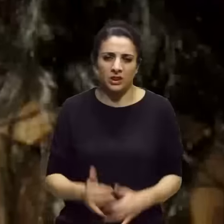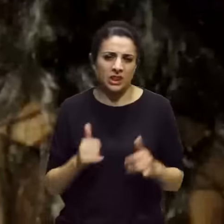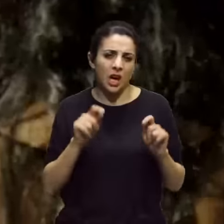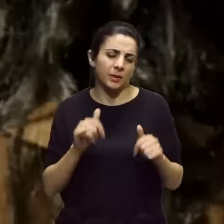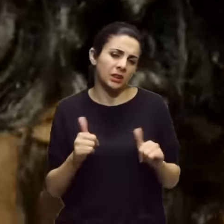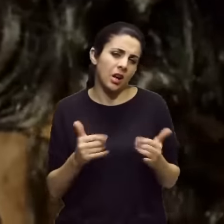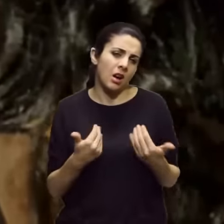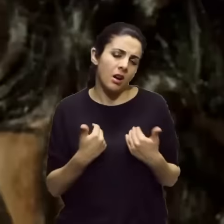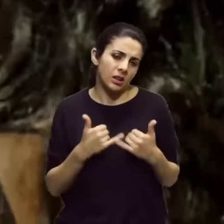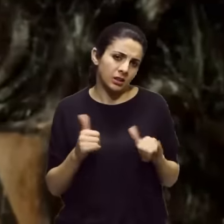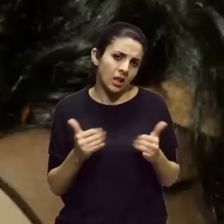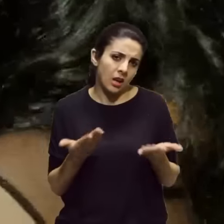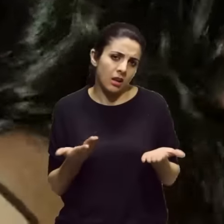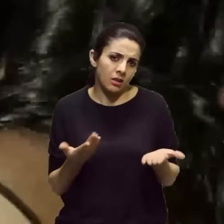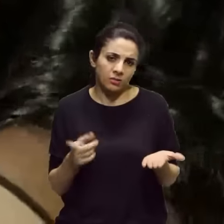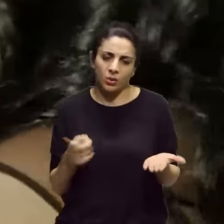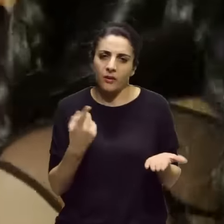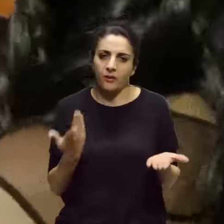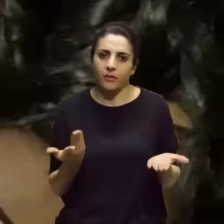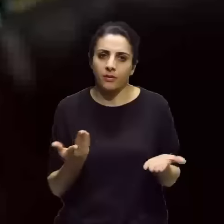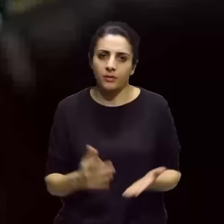be, şaka yaptım ya. Şaka hemen.